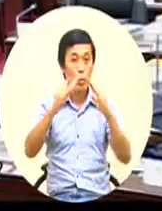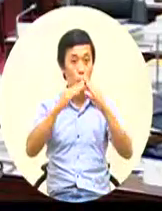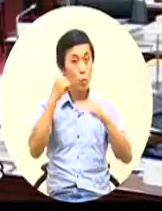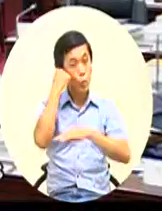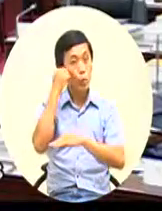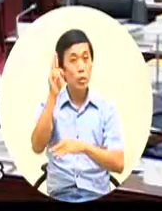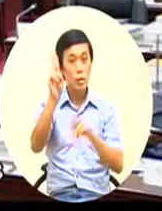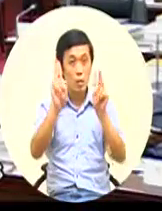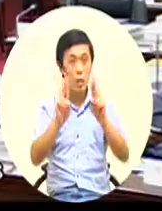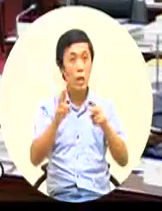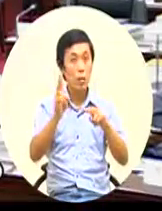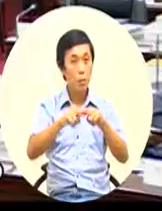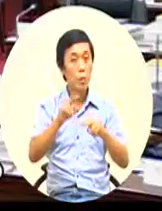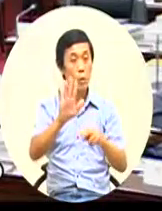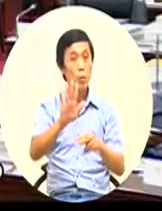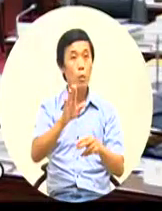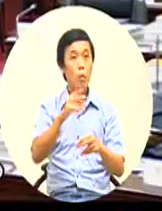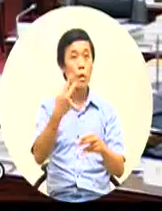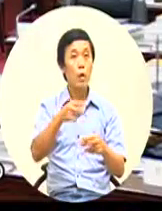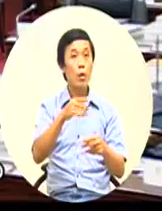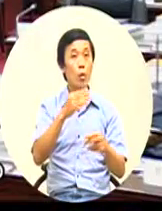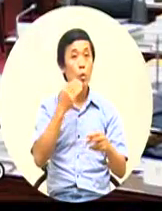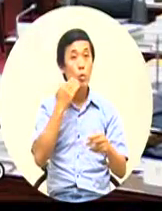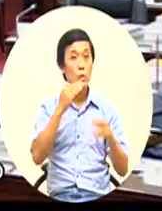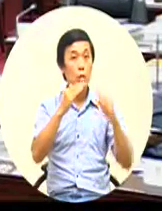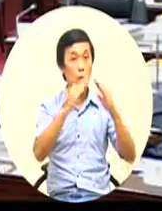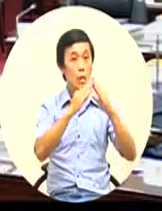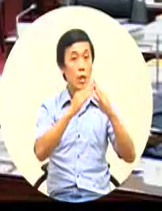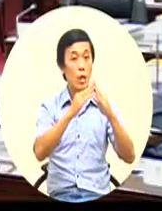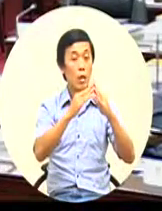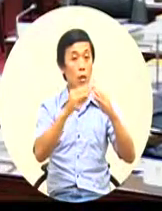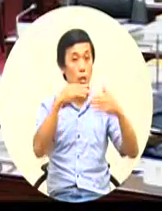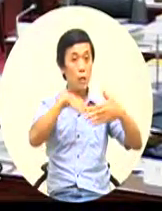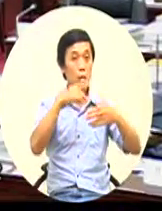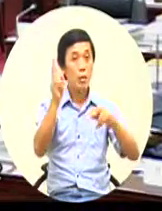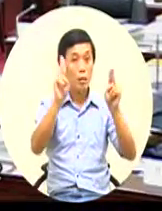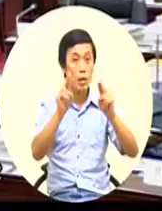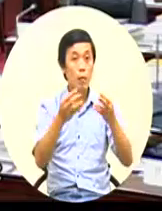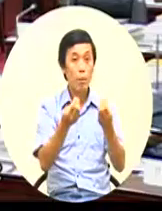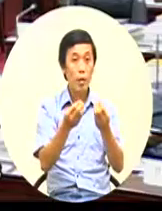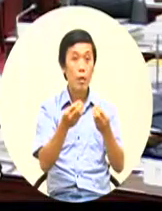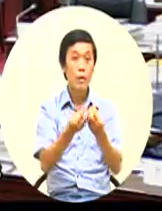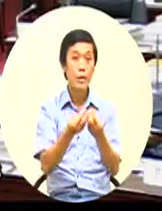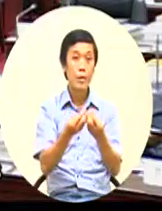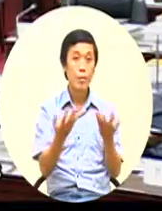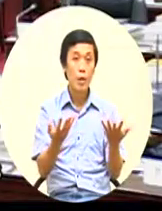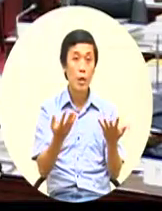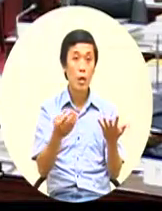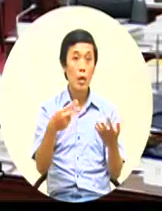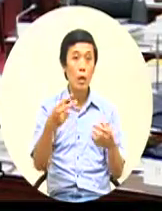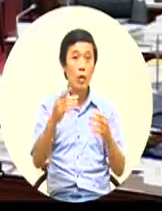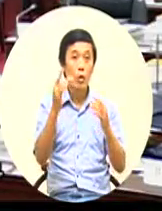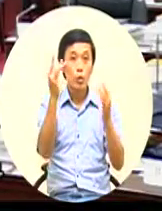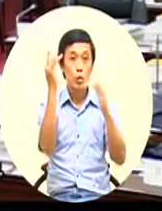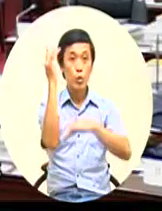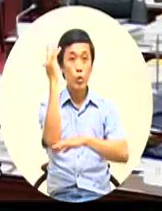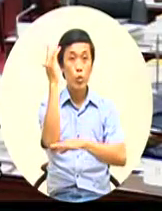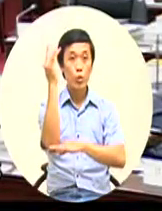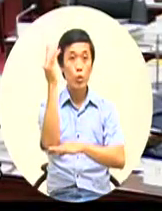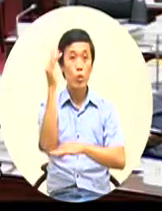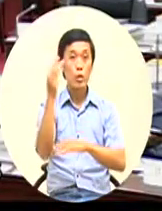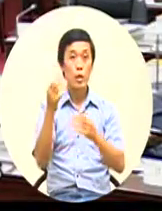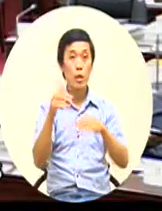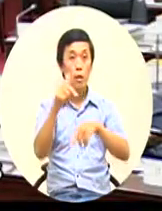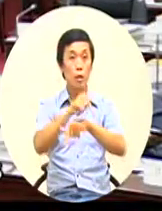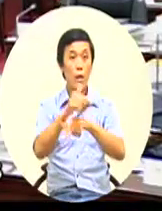啊，有迄种医疗需要电的，伫厝咧家己看护的，无电要安怎？要找谁？ 啊，搁有人树啊，伫阮凤山南华路尔，